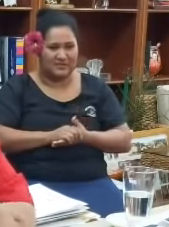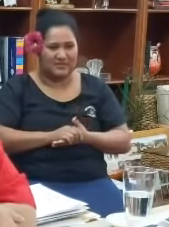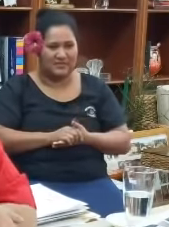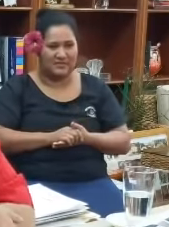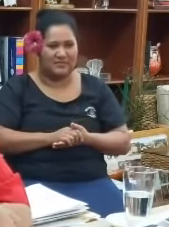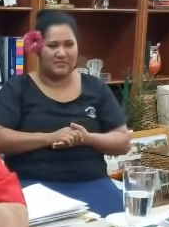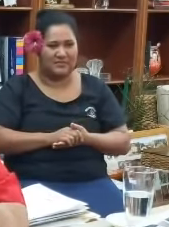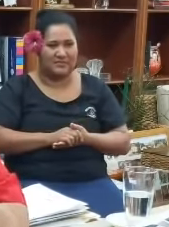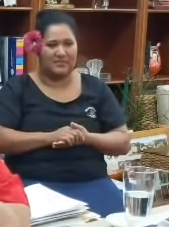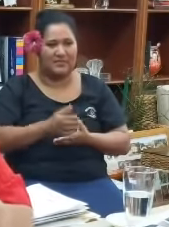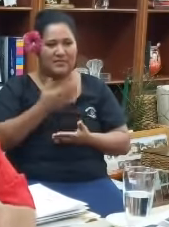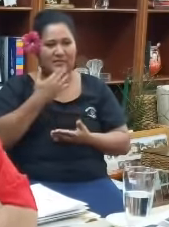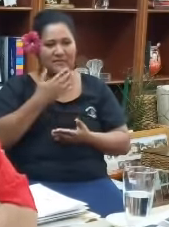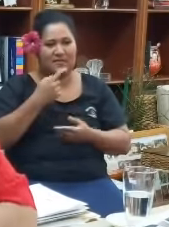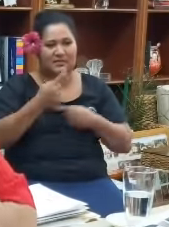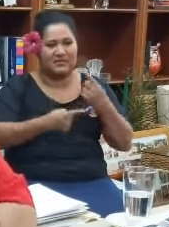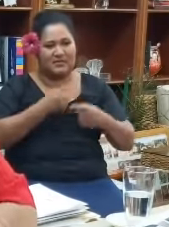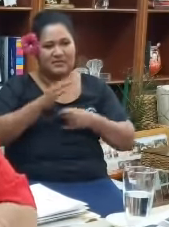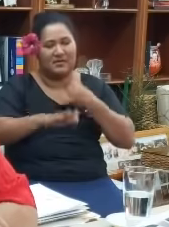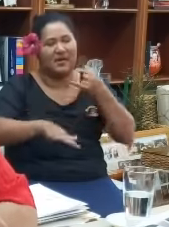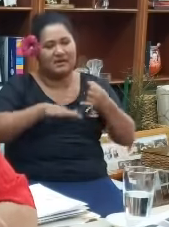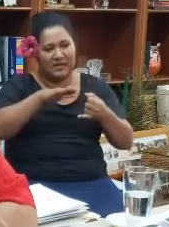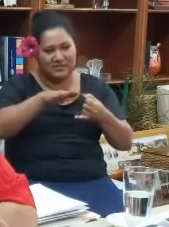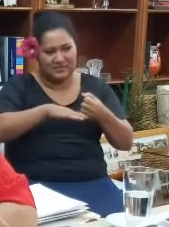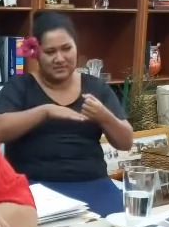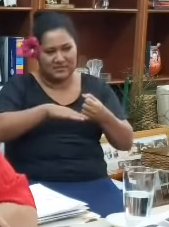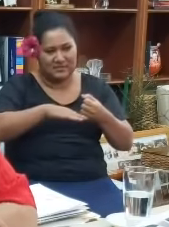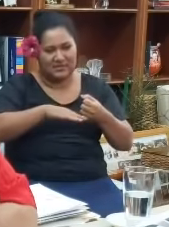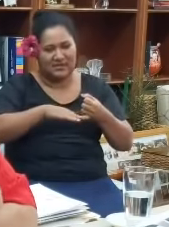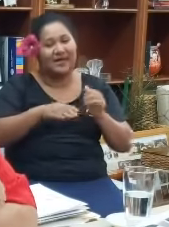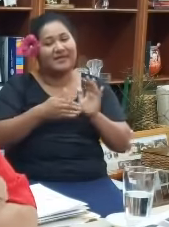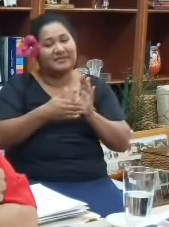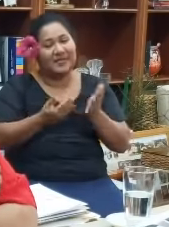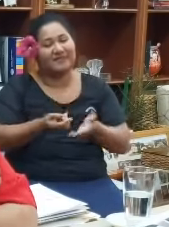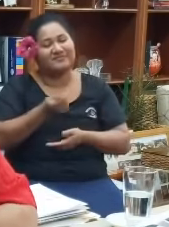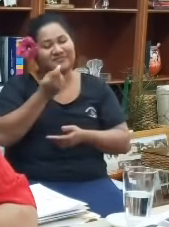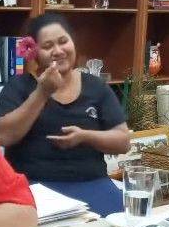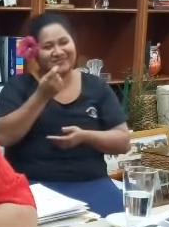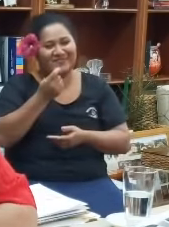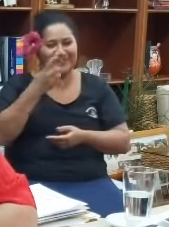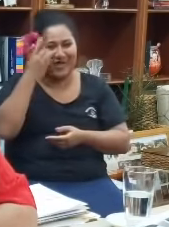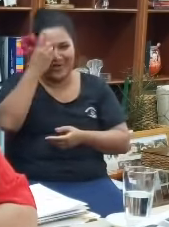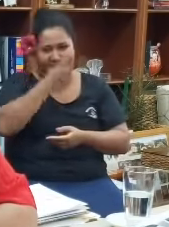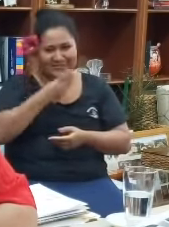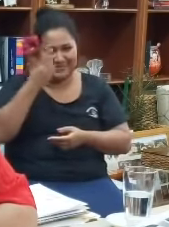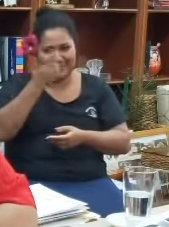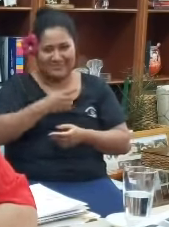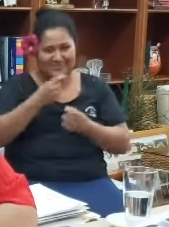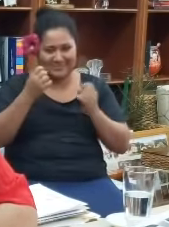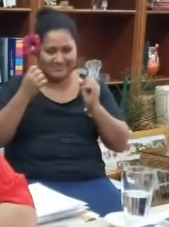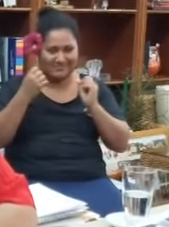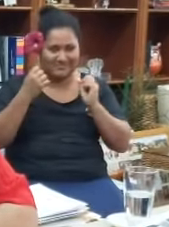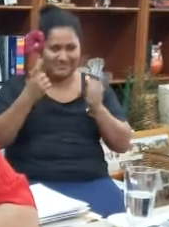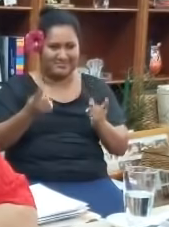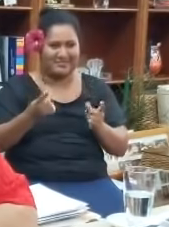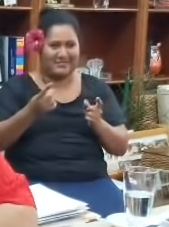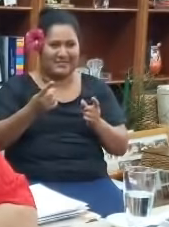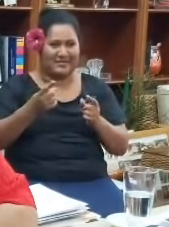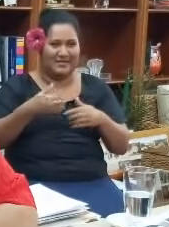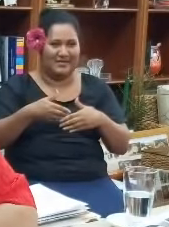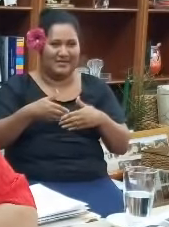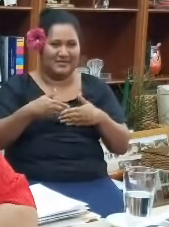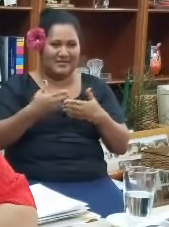Ma no fa tsa isa unua. Ia, wan tsa apu mulmuli. O le o fai tau tu la ta to wau lia le le aso soifu o le alifa ola.